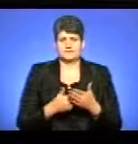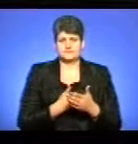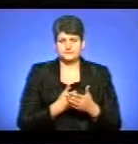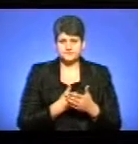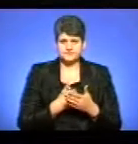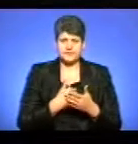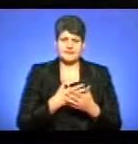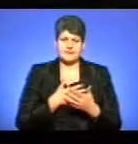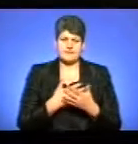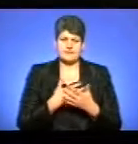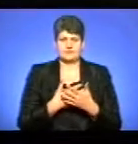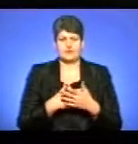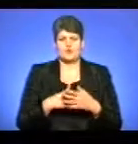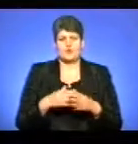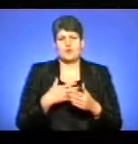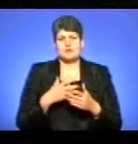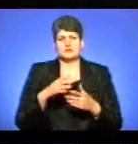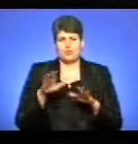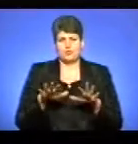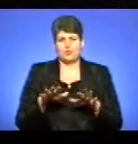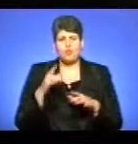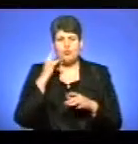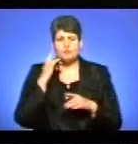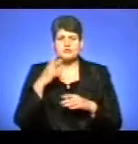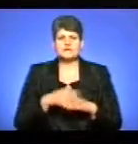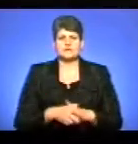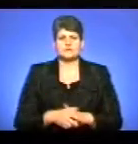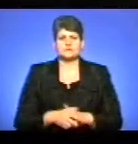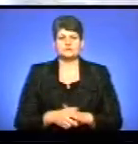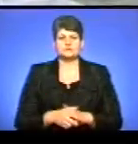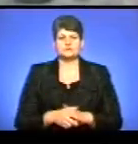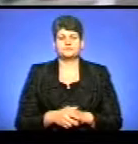за активну громадську позицію. Детальніше у сюжеті Богдана Буденчука.